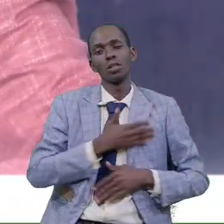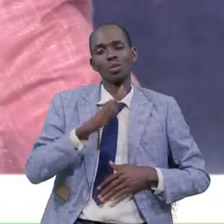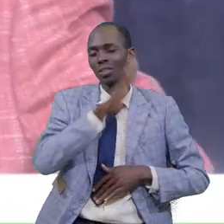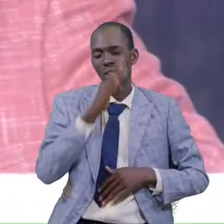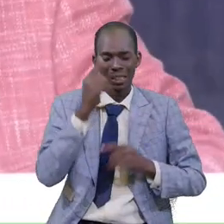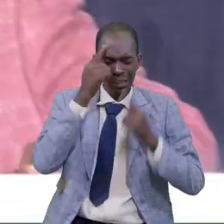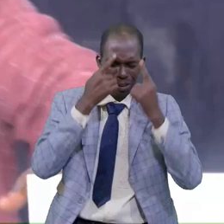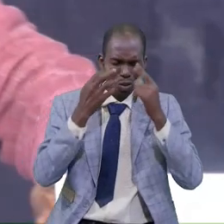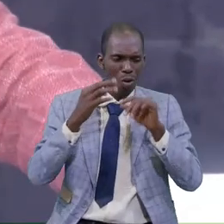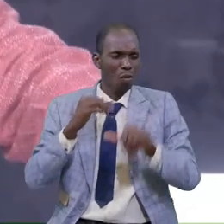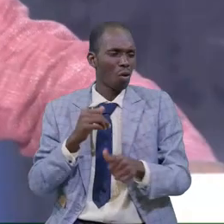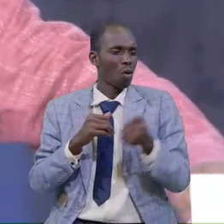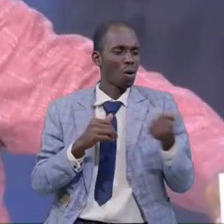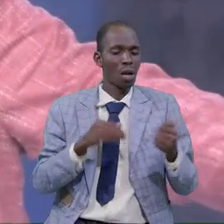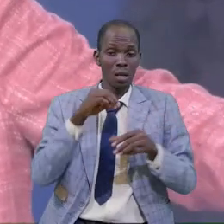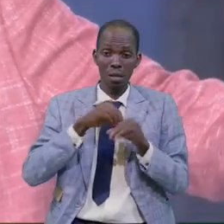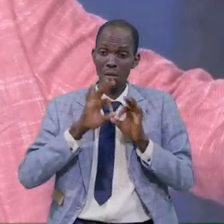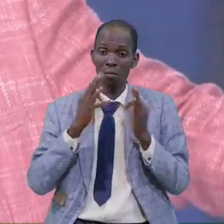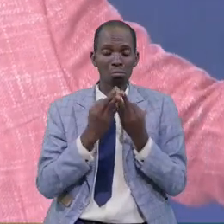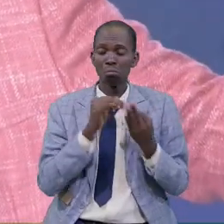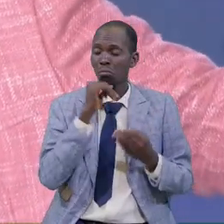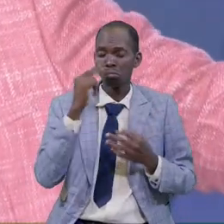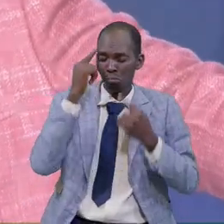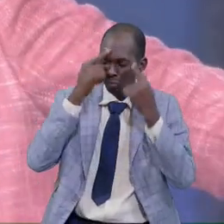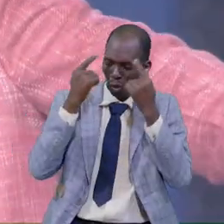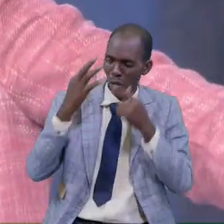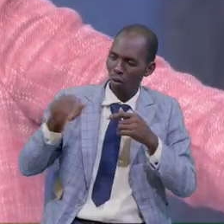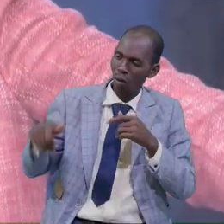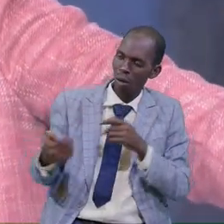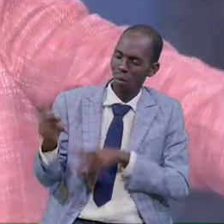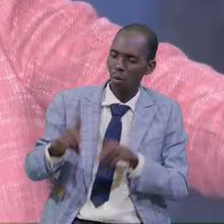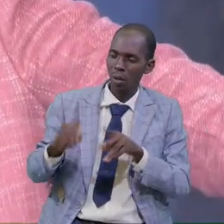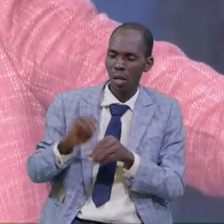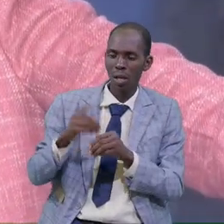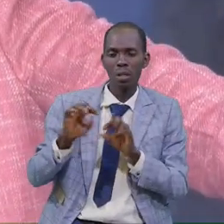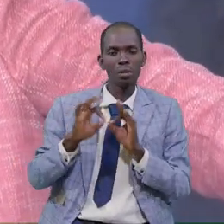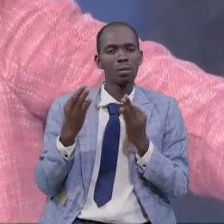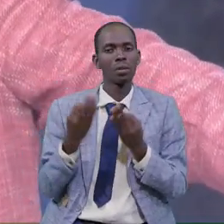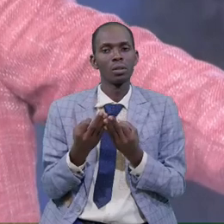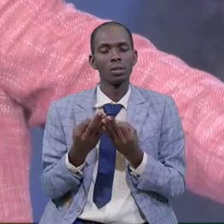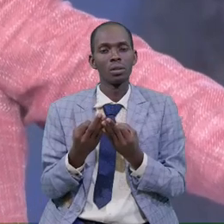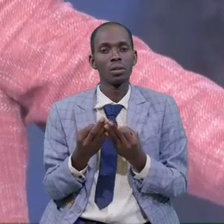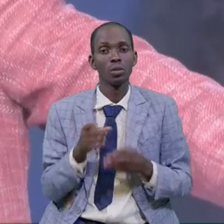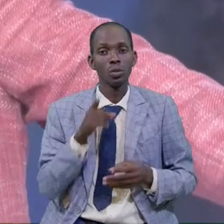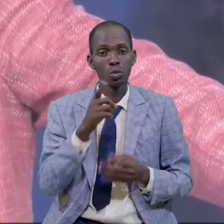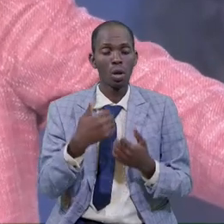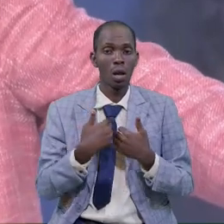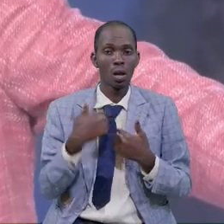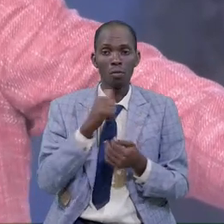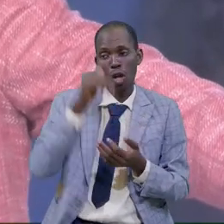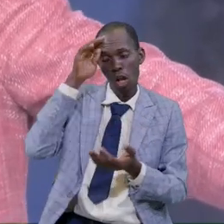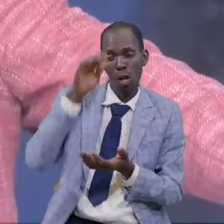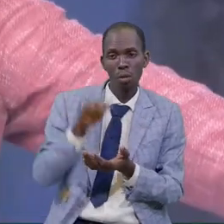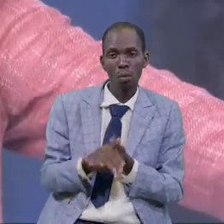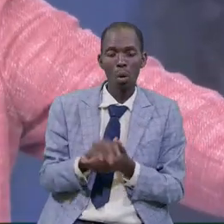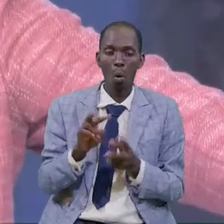aux besoins des autres. Les autres ont faim dans la famille. Les autres ont besoin dans la famille. Tu es même mari ou même une femme. Tu as